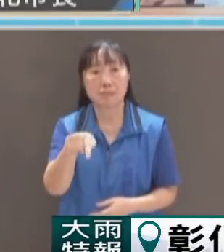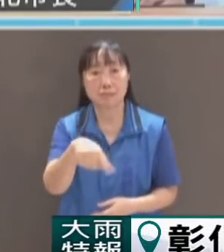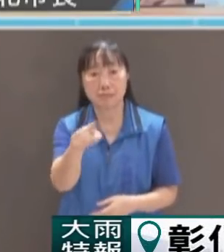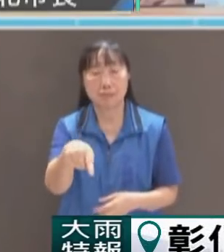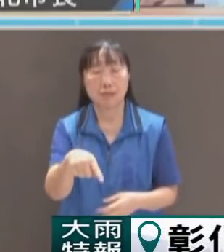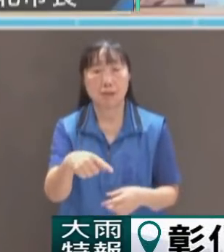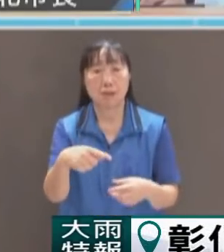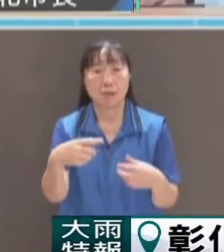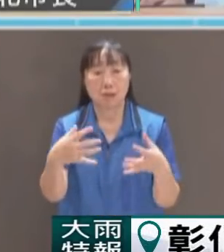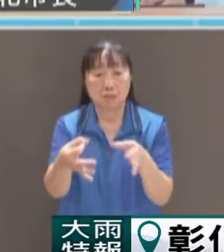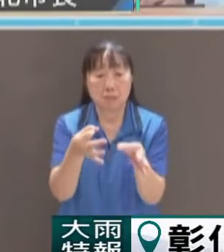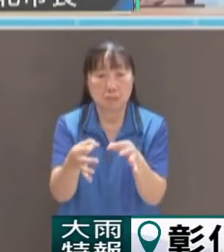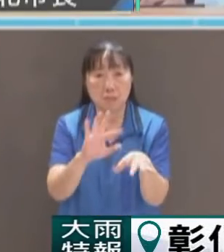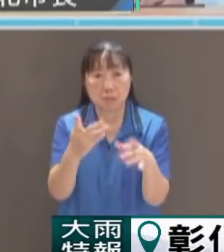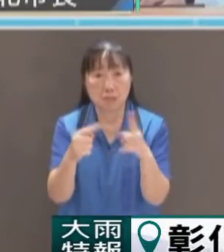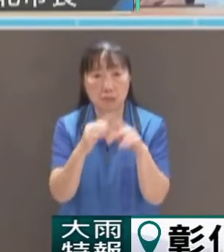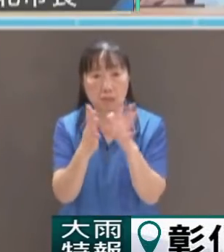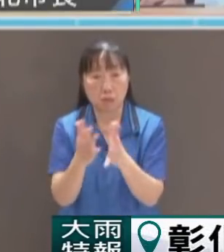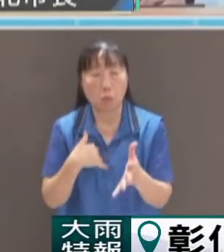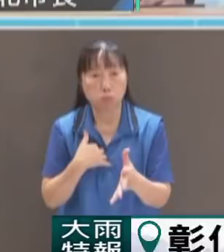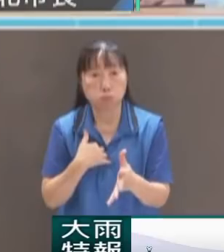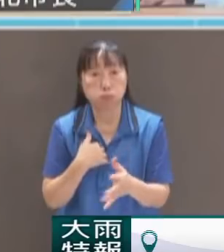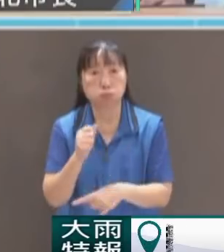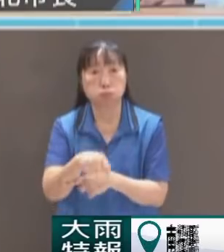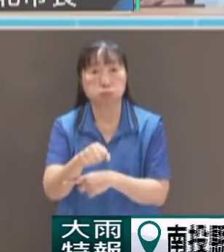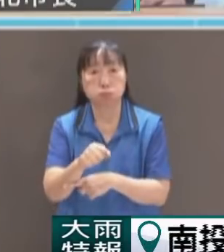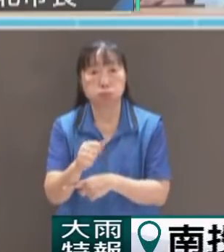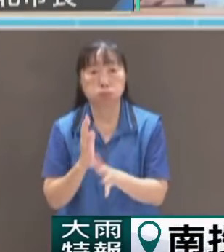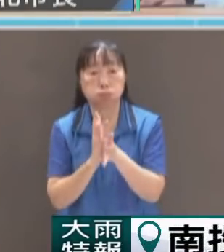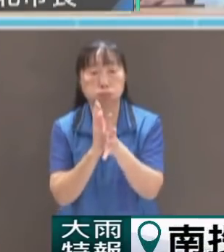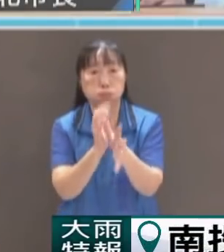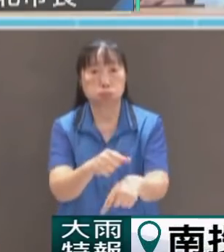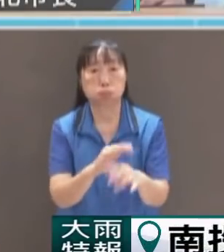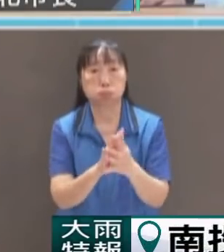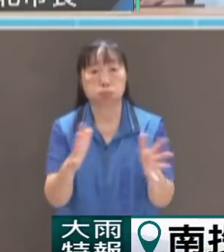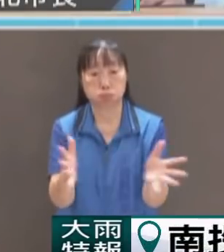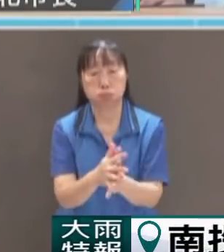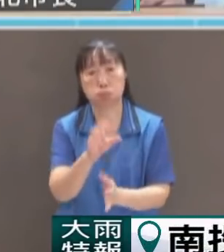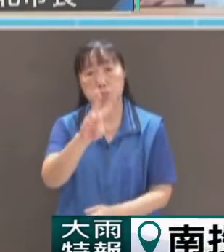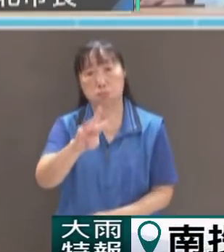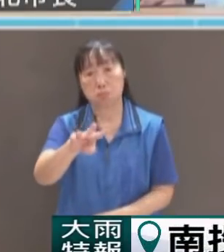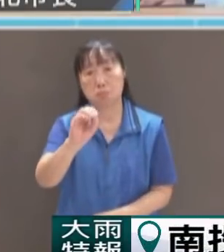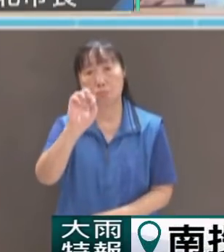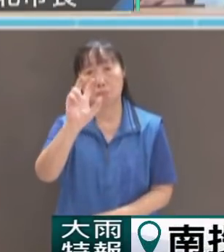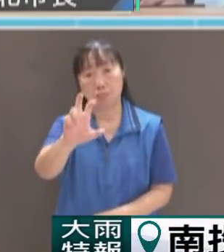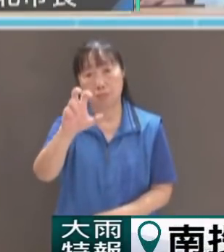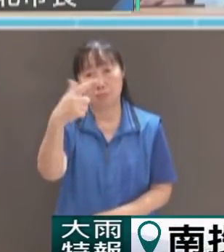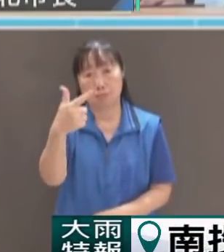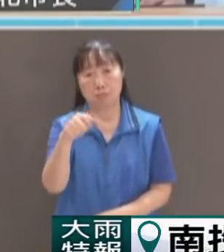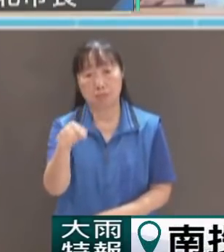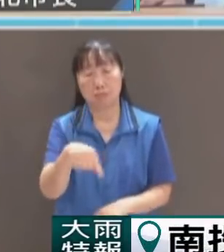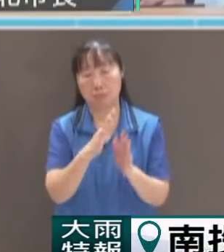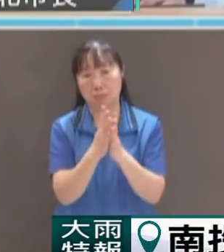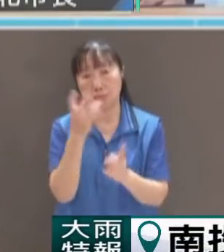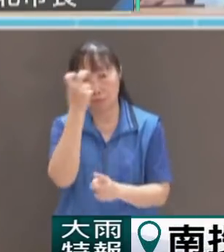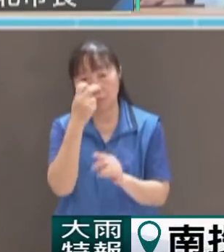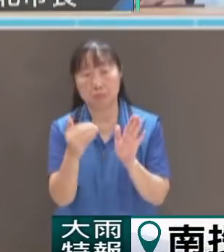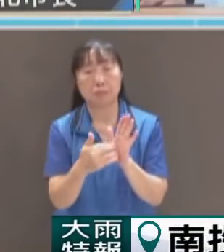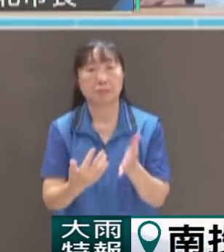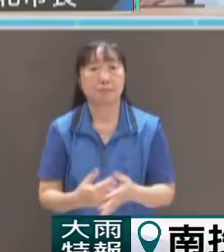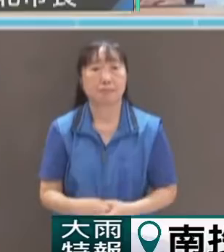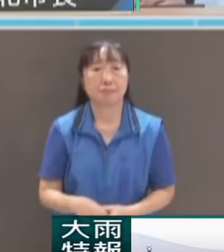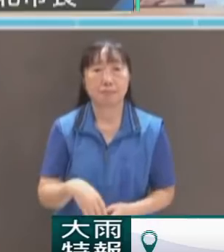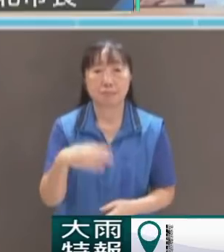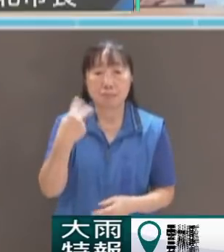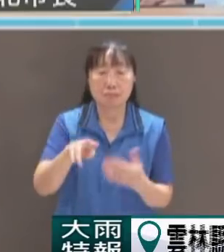摊商们非常积极踊跃，所以我们今天有3076人，几乎都完成了。那还有一些